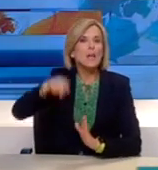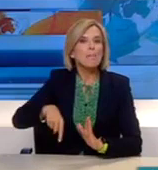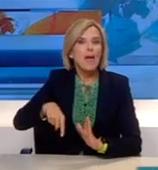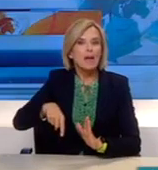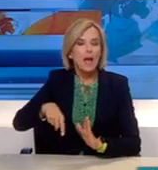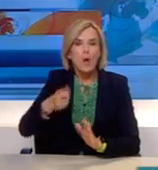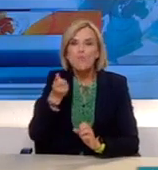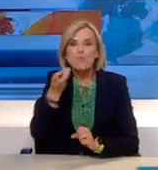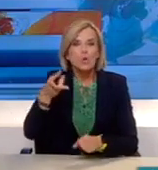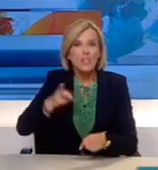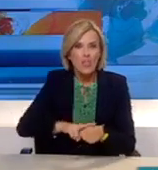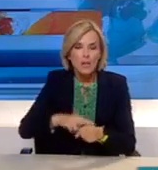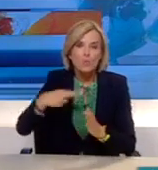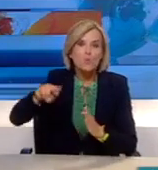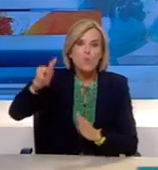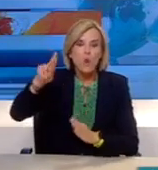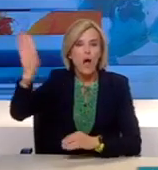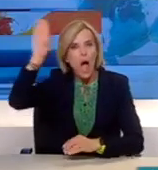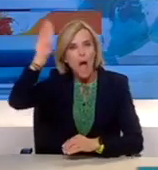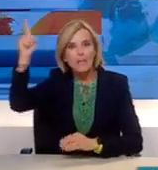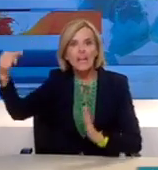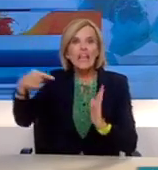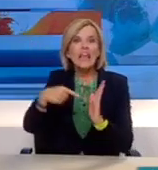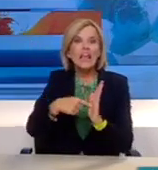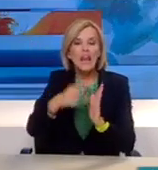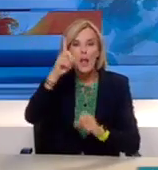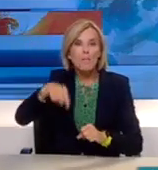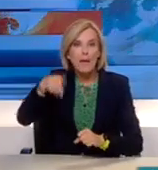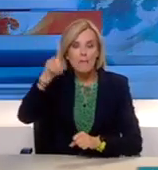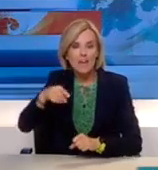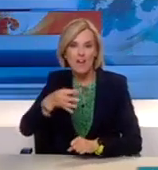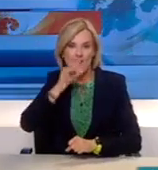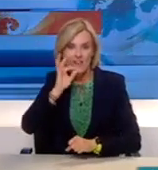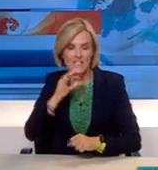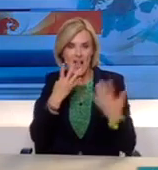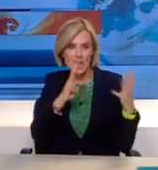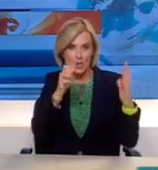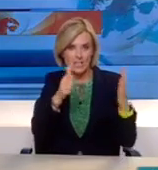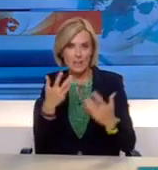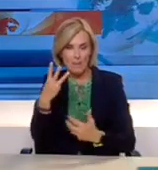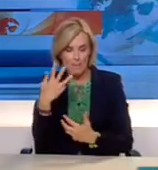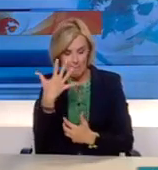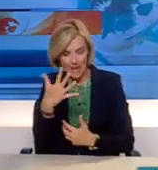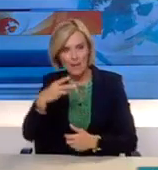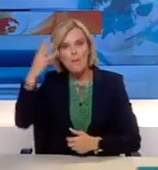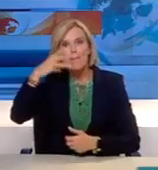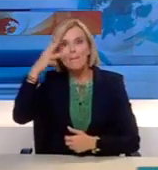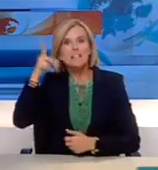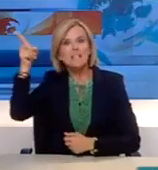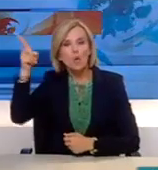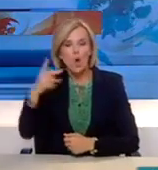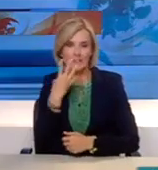οι Ηνωμένες Πολιτείες, περίπου 1.000, Βραζιλία, 965, Μεξικό,